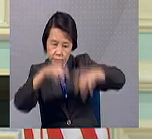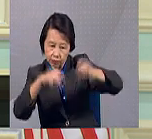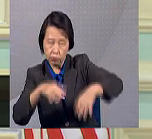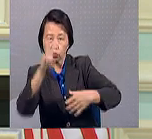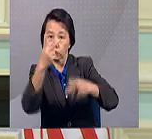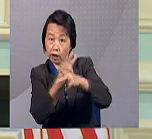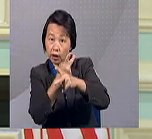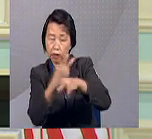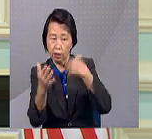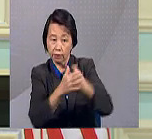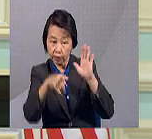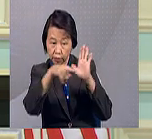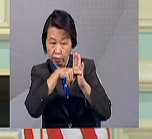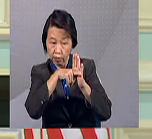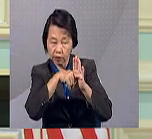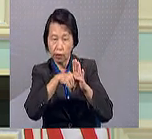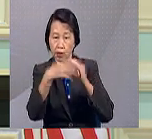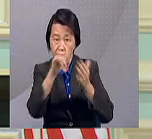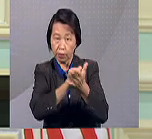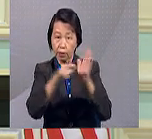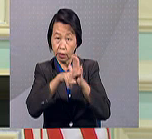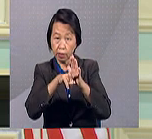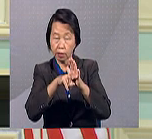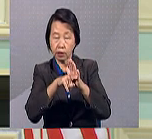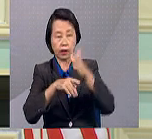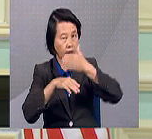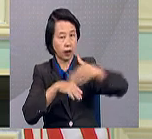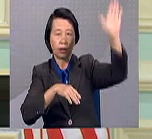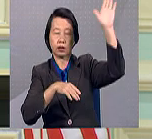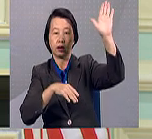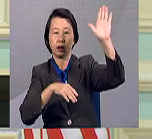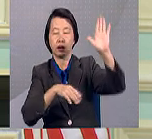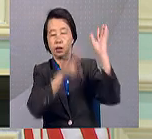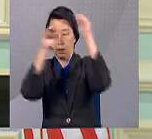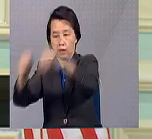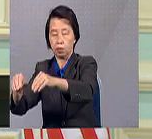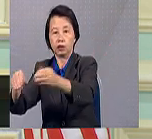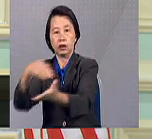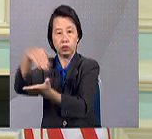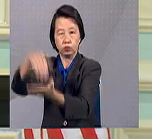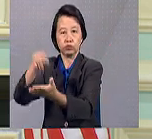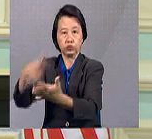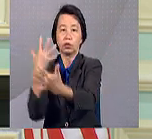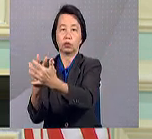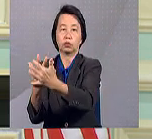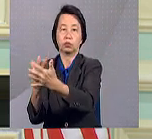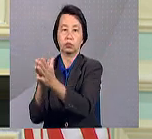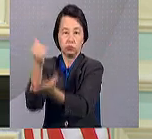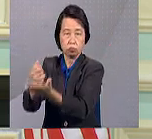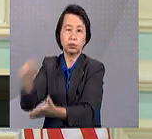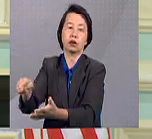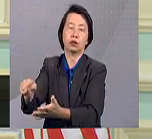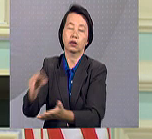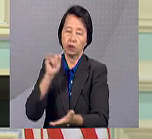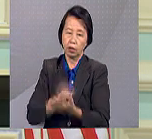selama dua kali sehingga negatif. Dan lepas negatif, kita hantar mereka ke pusat-pusat depo tahanan. Dan inilah